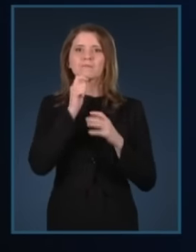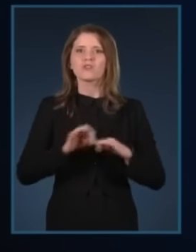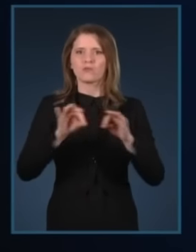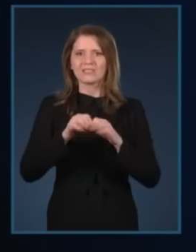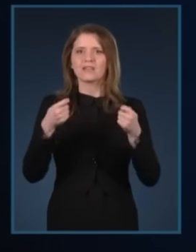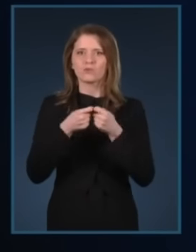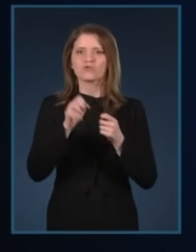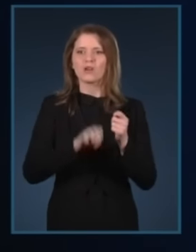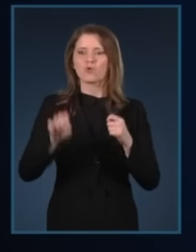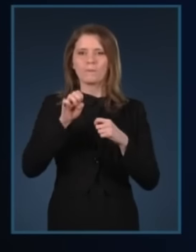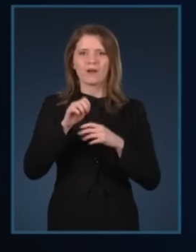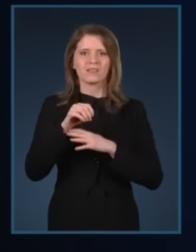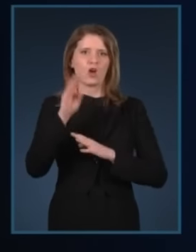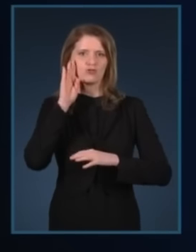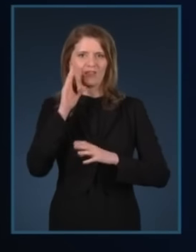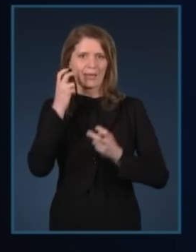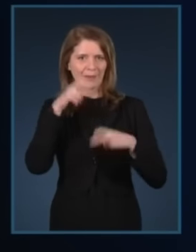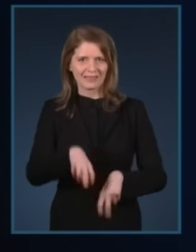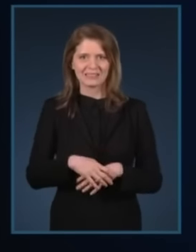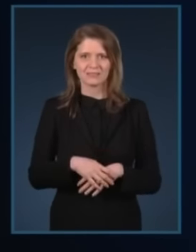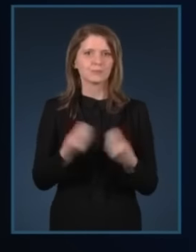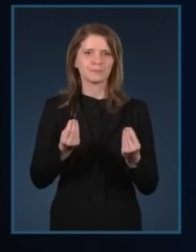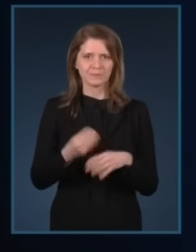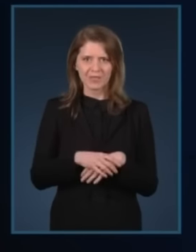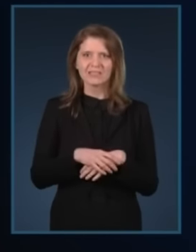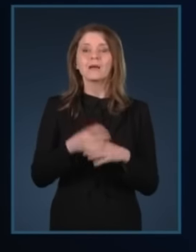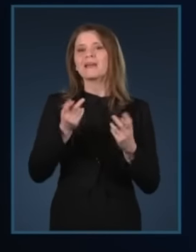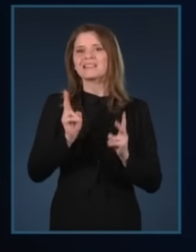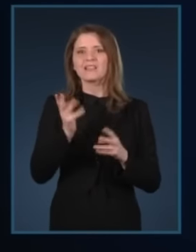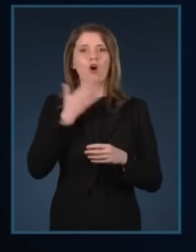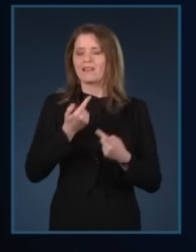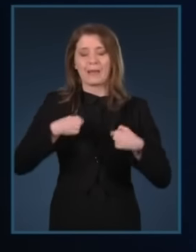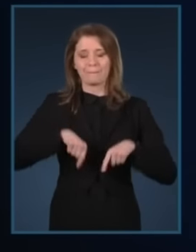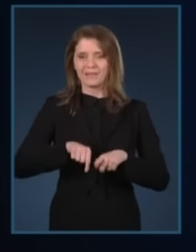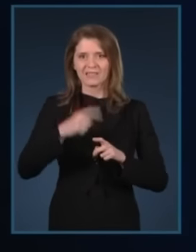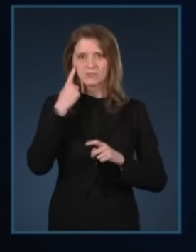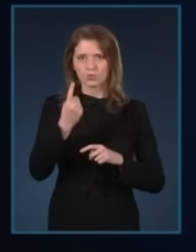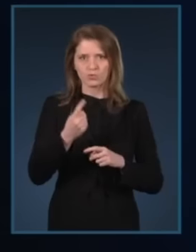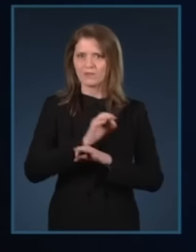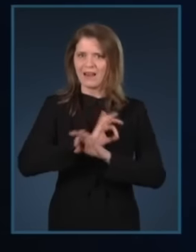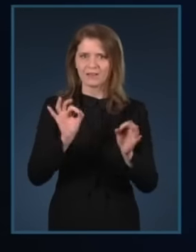hadseregben hisz. De azért is hisz, mert ki, hanem mi tudjuk a legjobban, hogy